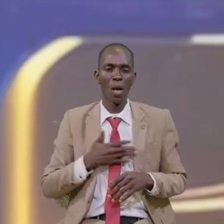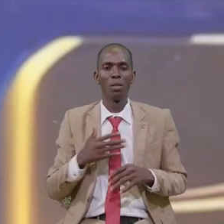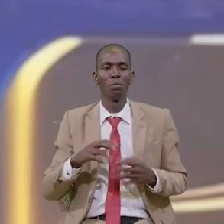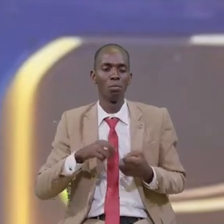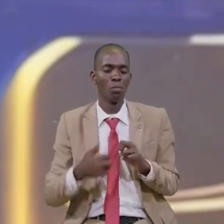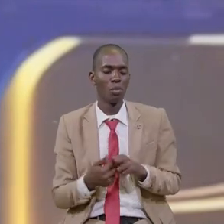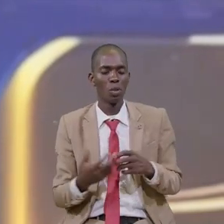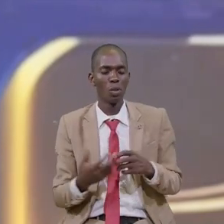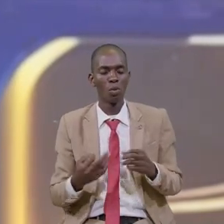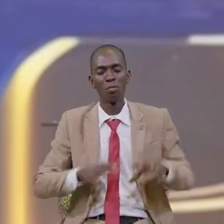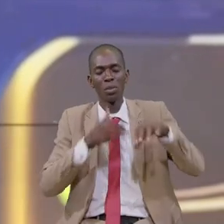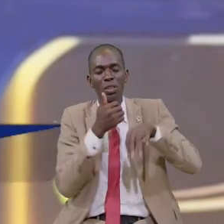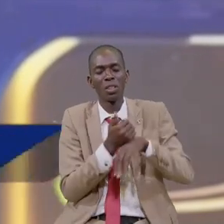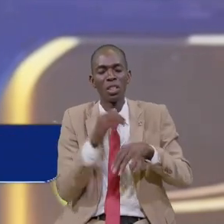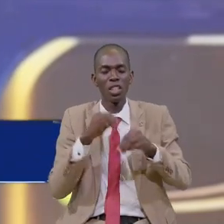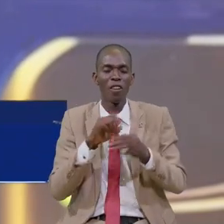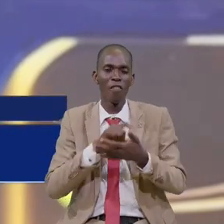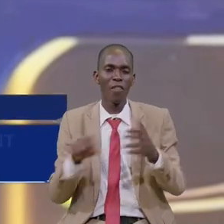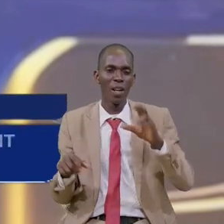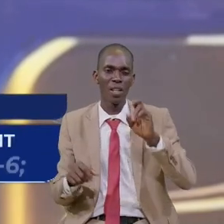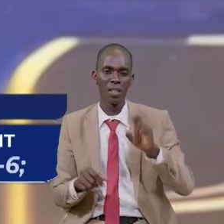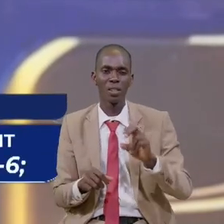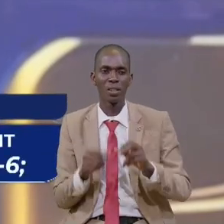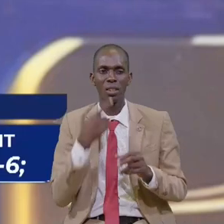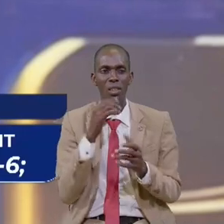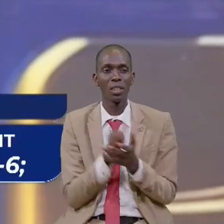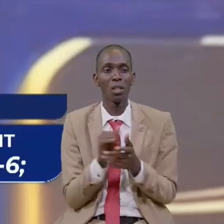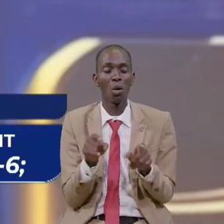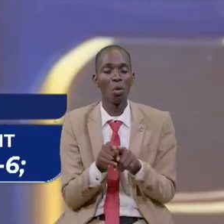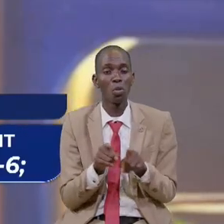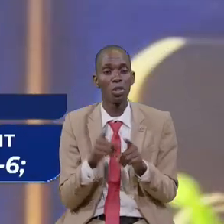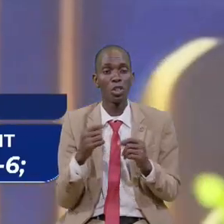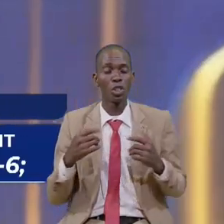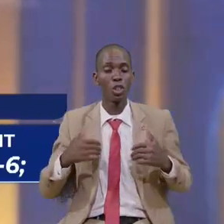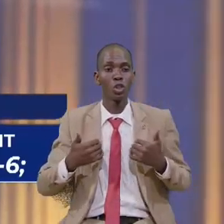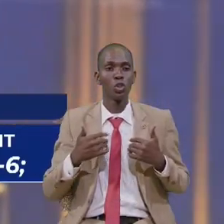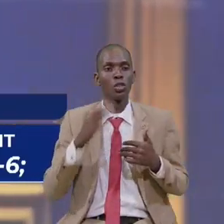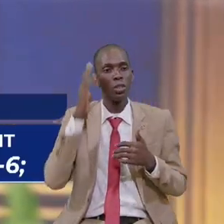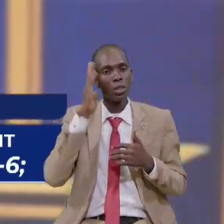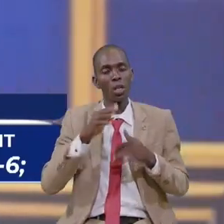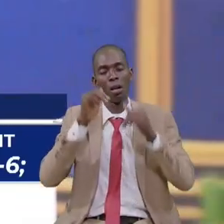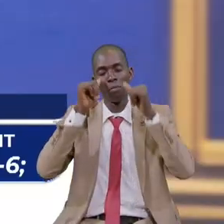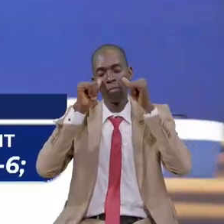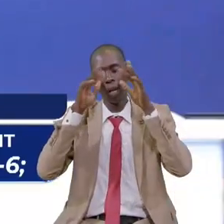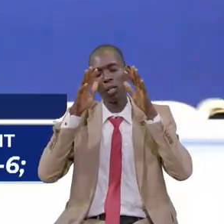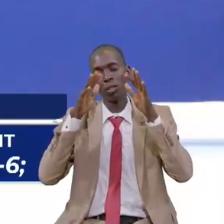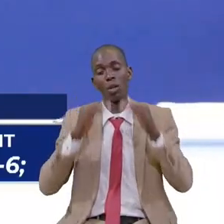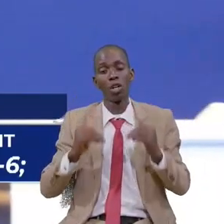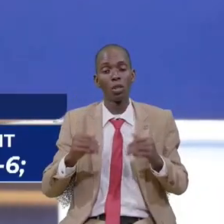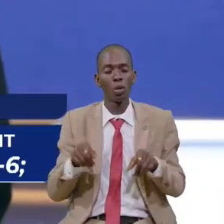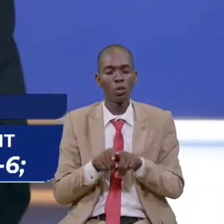dit, les adolescents se fatiguent et se lassent. Les adolescents